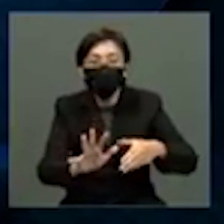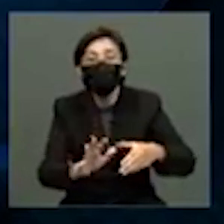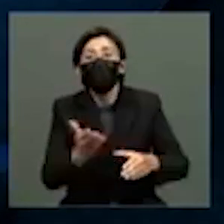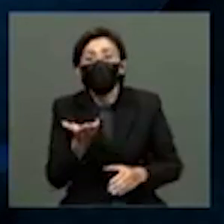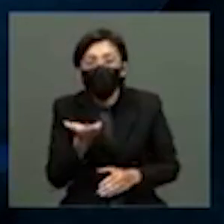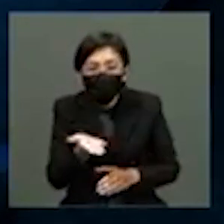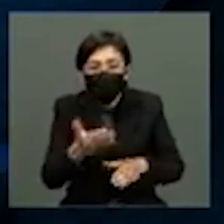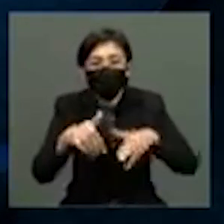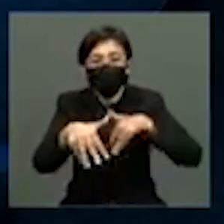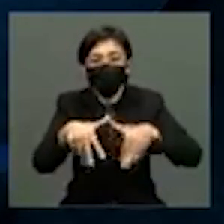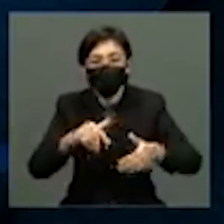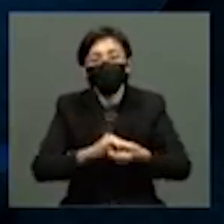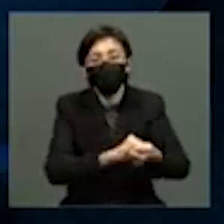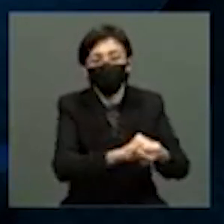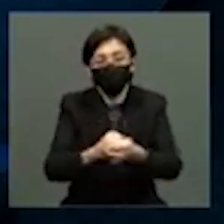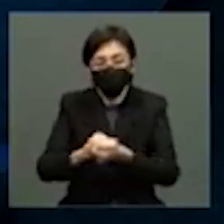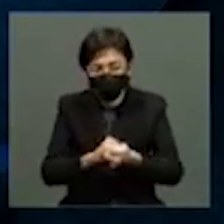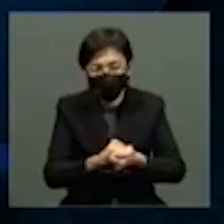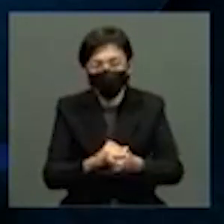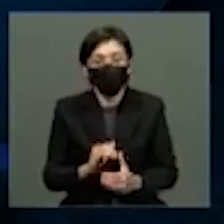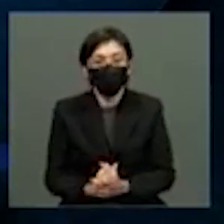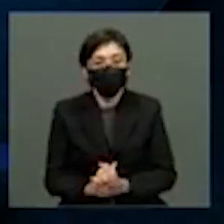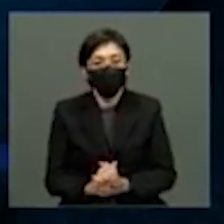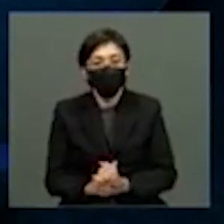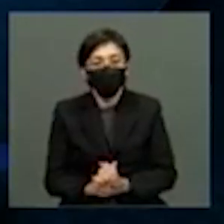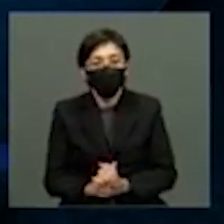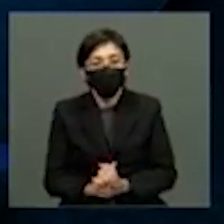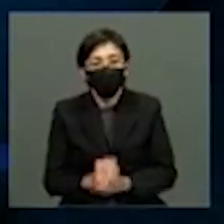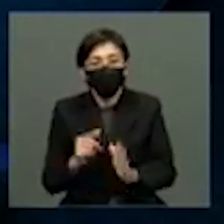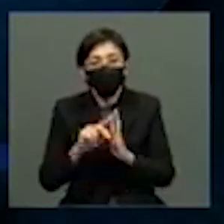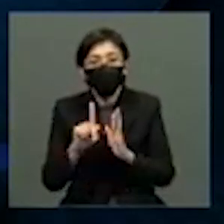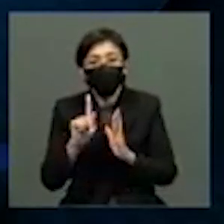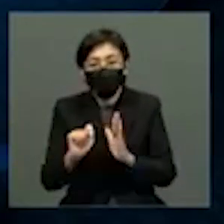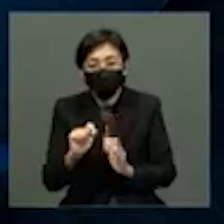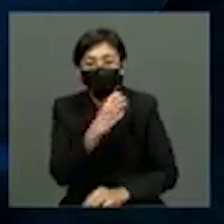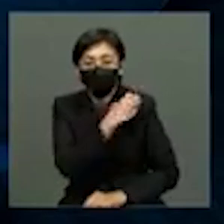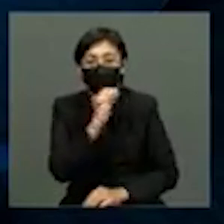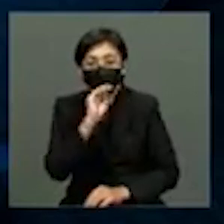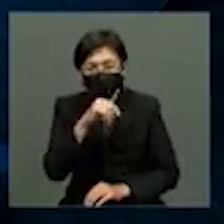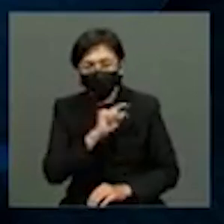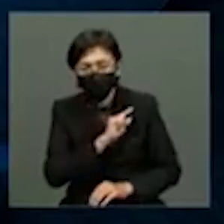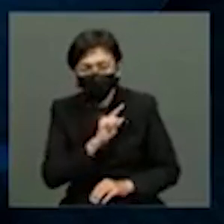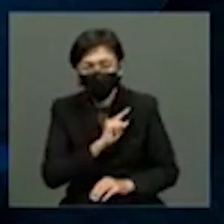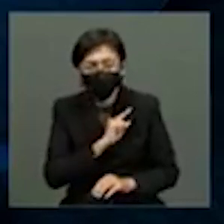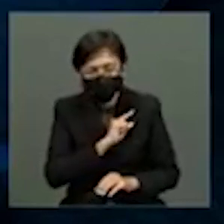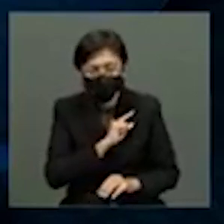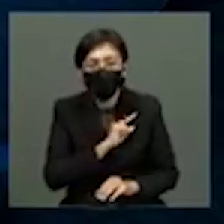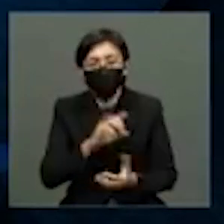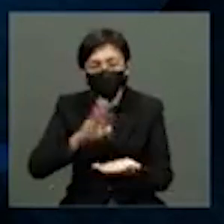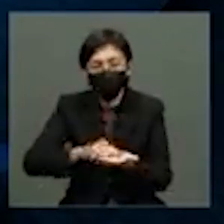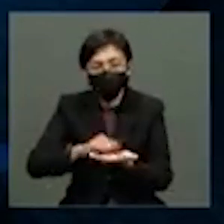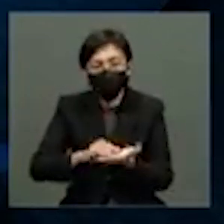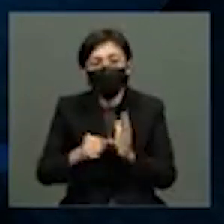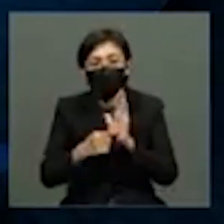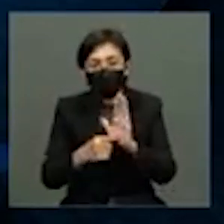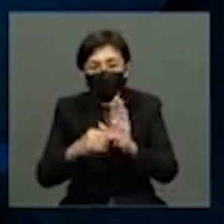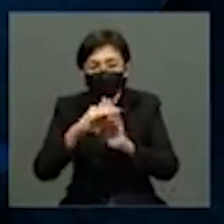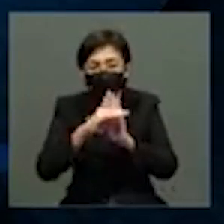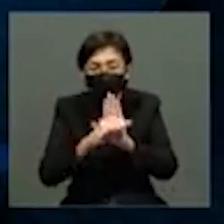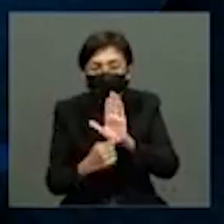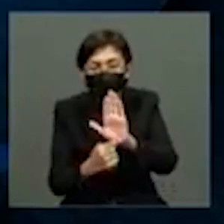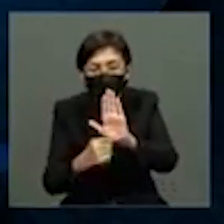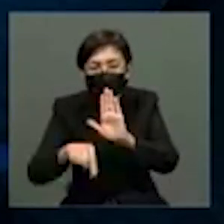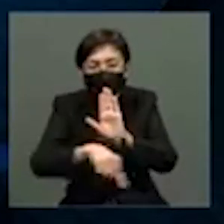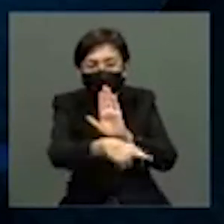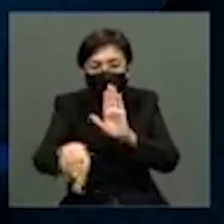ความร่วมมือกับทางเขตและเขตเองก็จะต้องสะท้อนภาพนี้ชุดข้อมูลต่างๆเหล่านี้ขึ้นมาเป็นลำดับชั้นแล้วก็